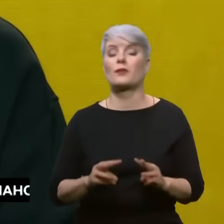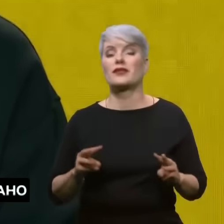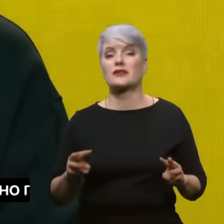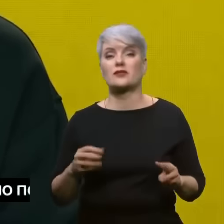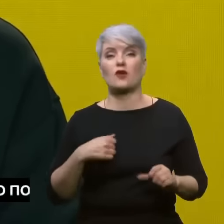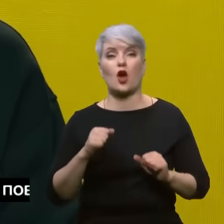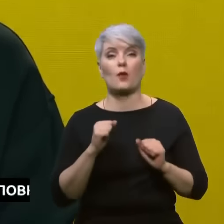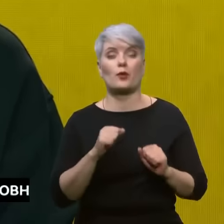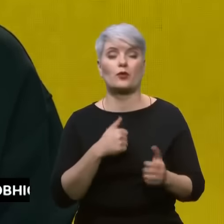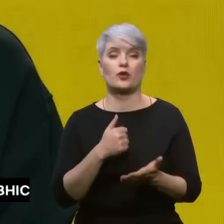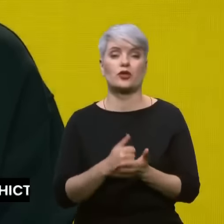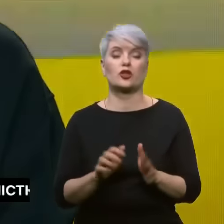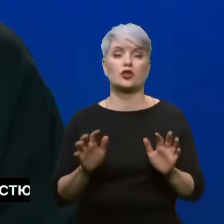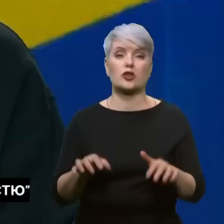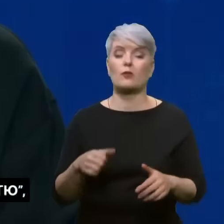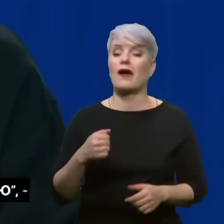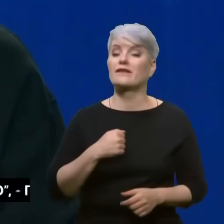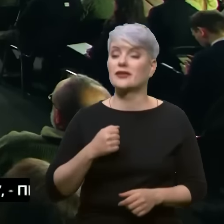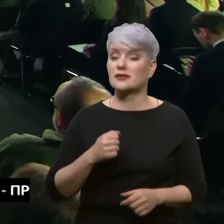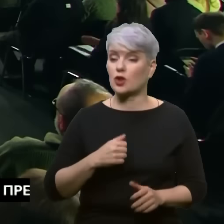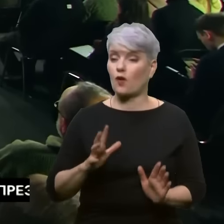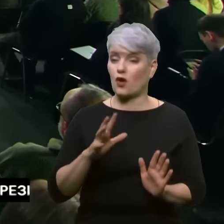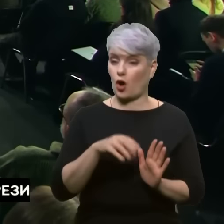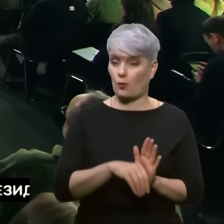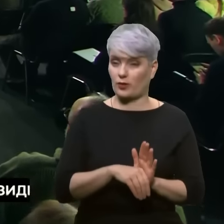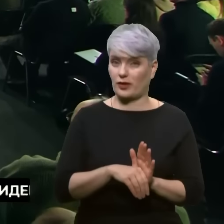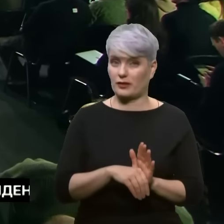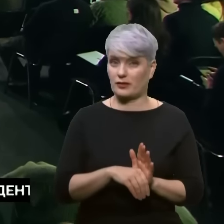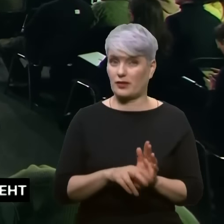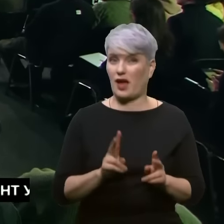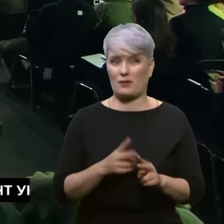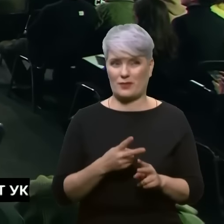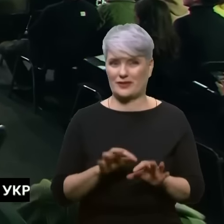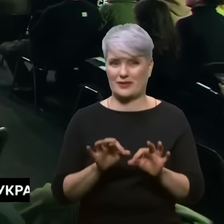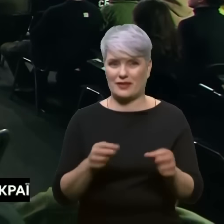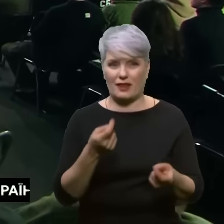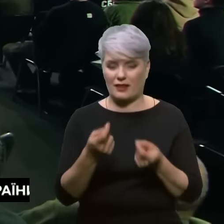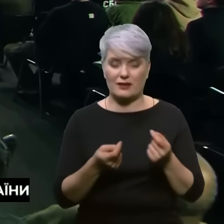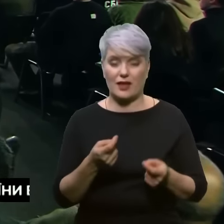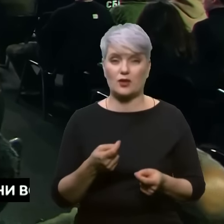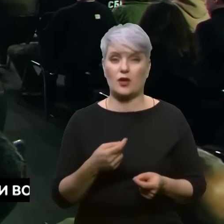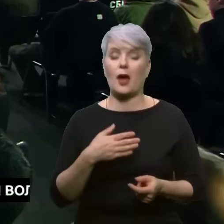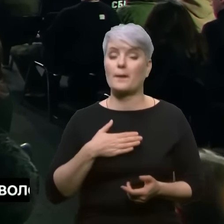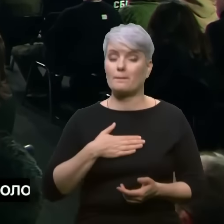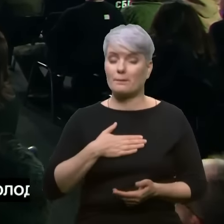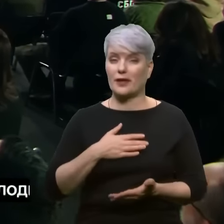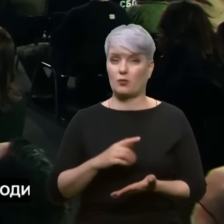штабу військовий компонент, скажу так вам, без деталей, ми повинні наше